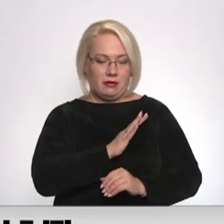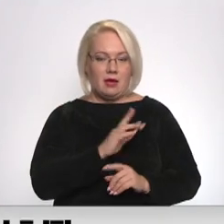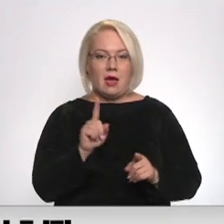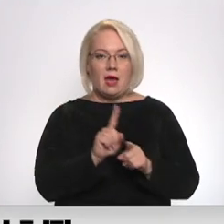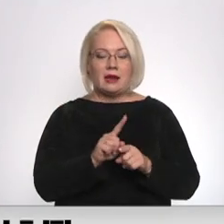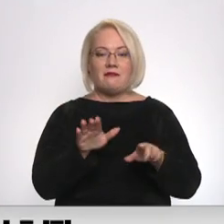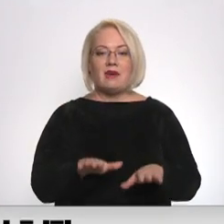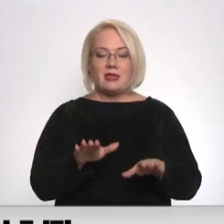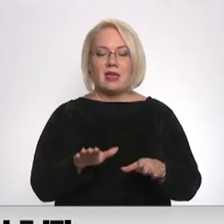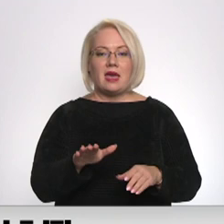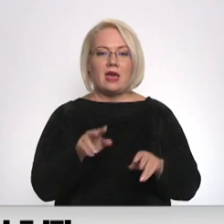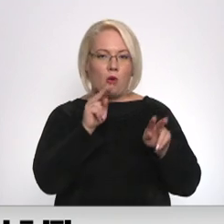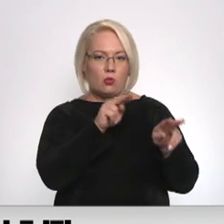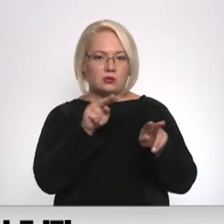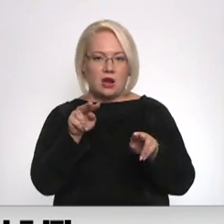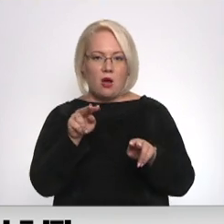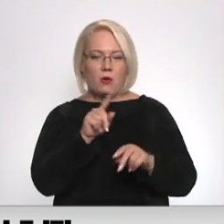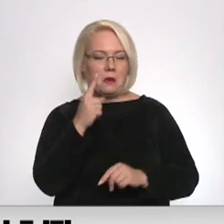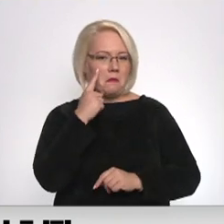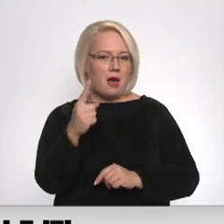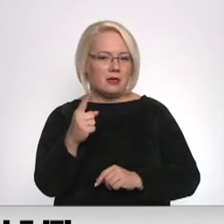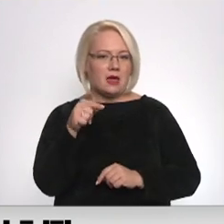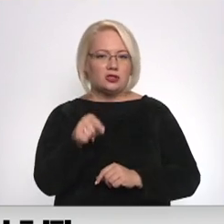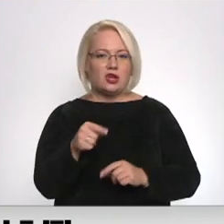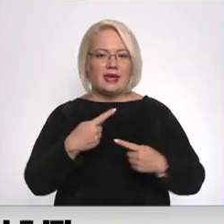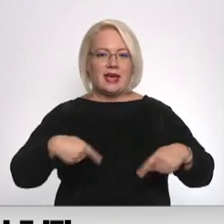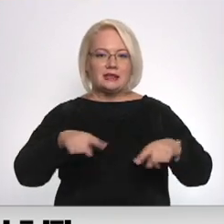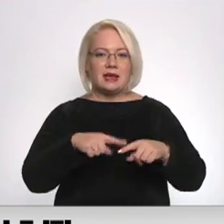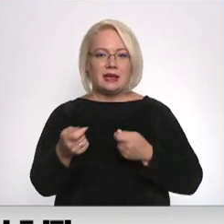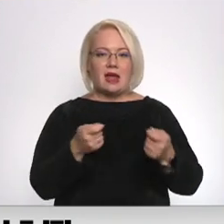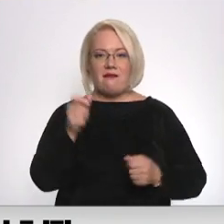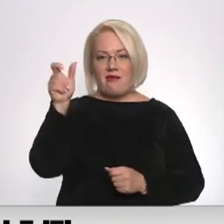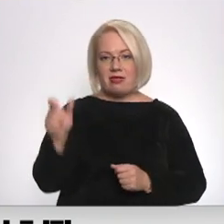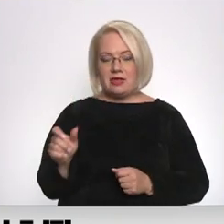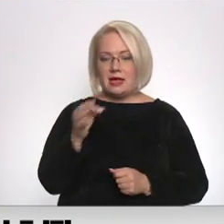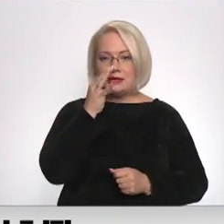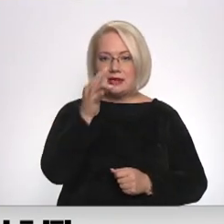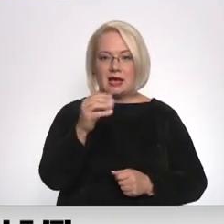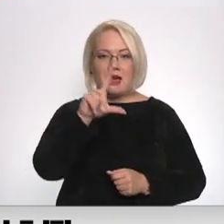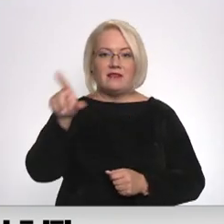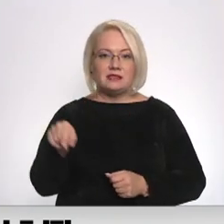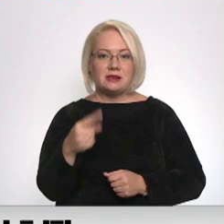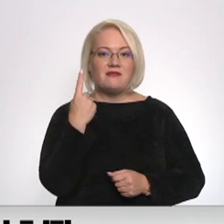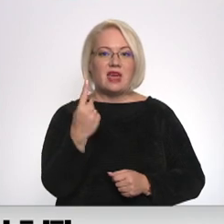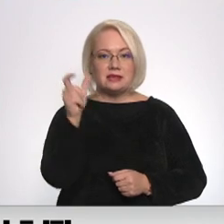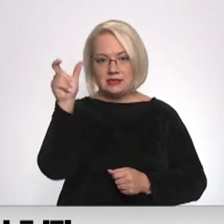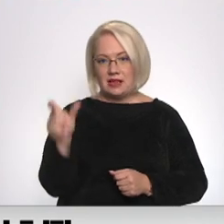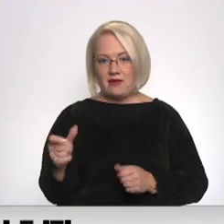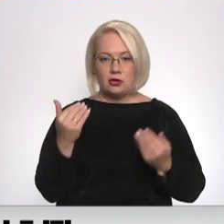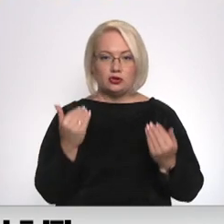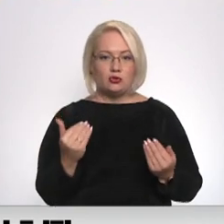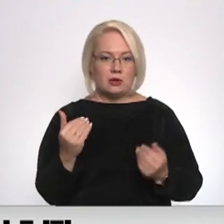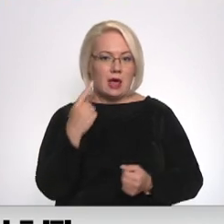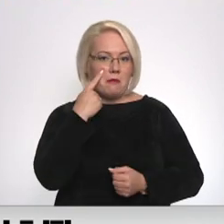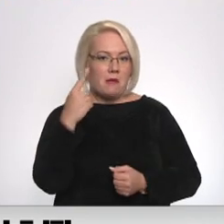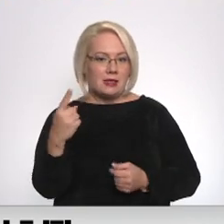vietējie vēlēšanu uzraugi ir manīgi. Šī iecirkņa komisijas vadītājs apgalvo, ka vismaz viens vēlētājs šodien manīts